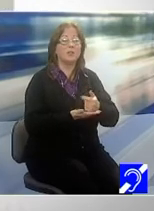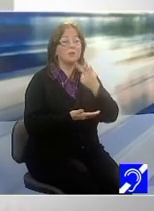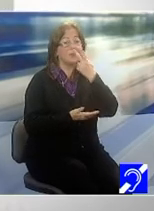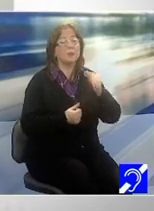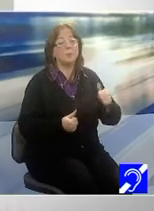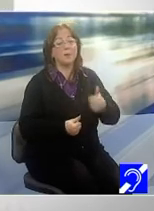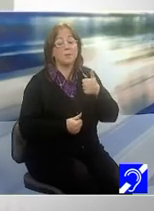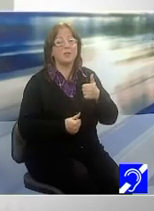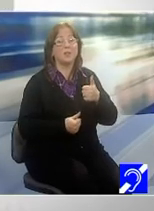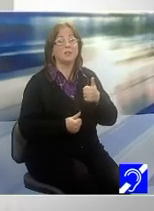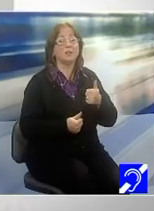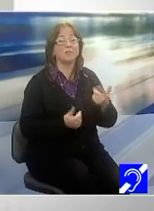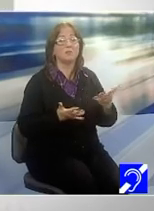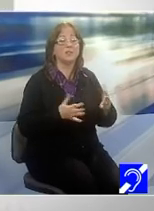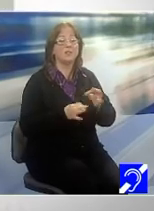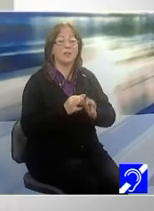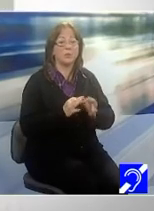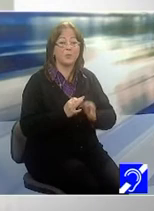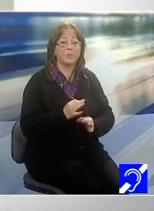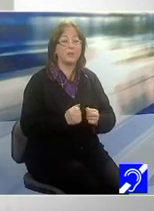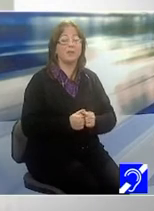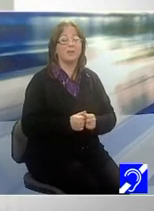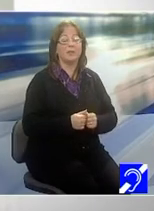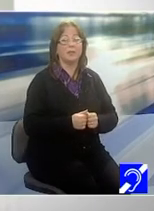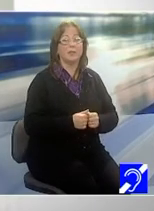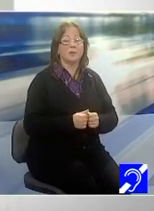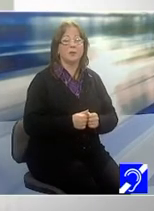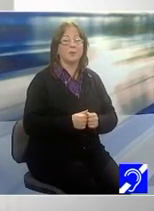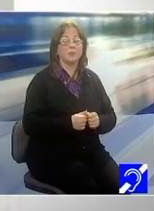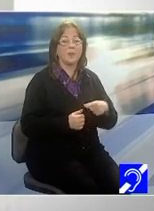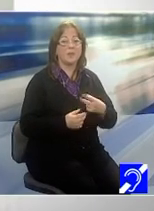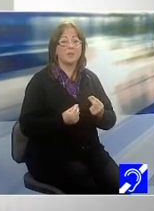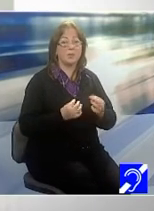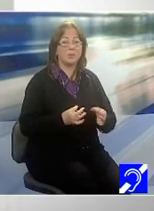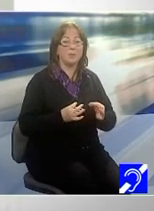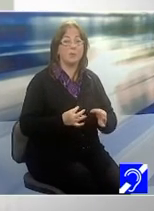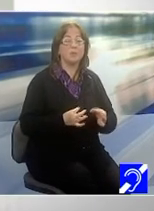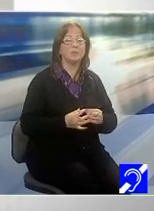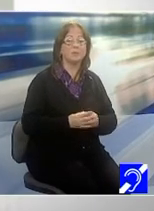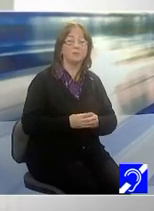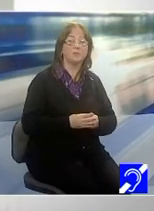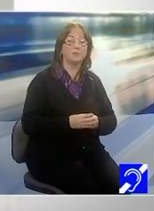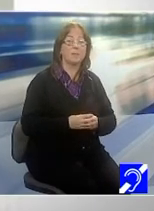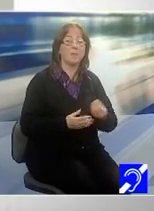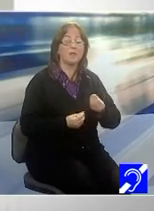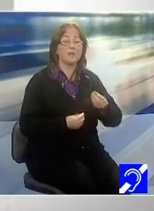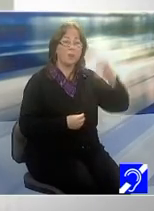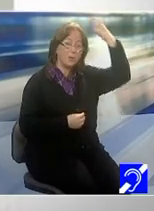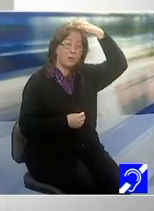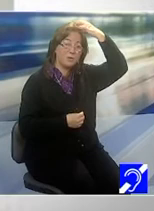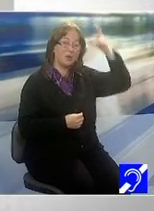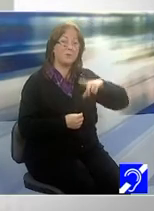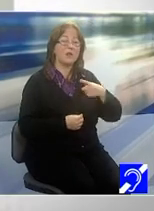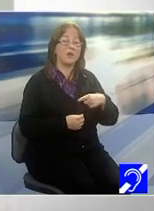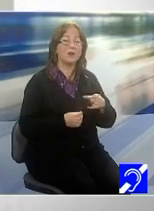chestiuni de natură economică, mie mi se pare un lucru bun, pentru că pe dimensiunea economică guvernul are ceva mai multe pârghii